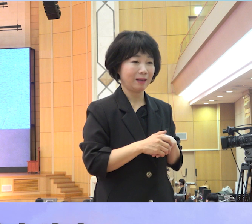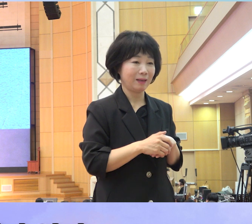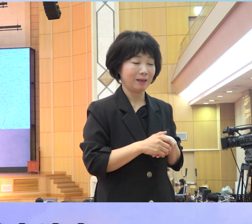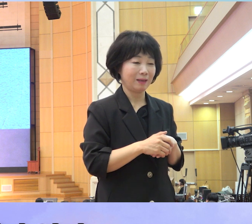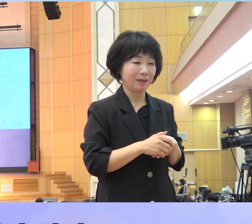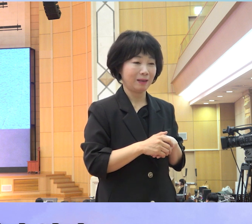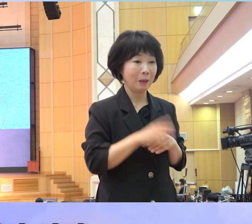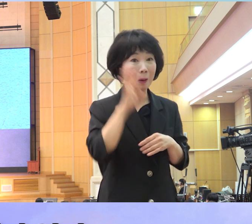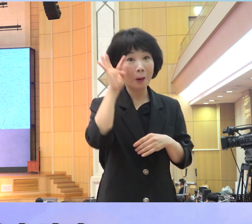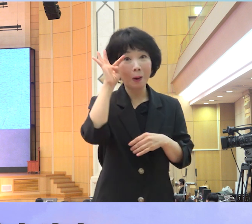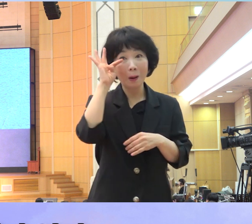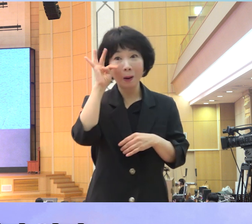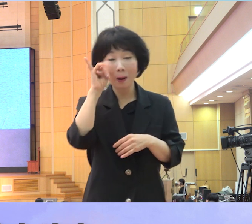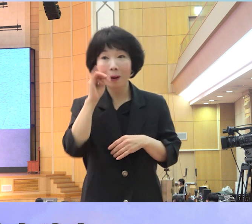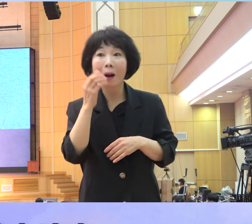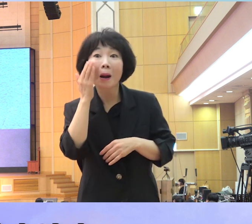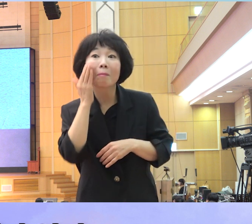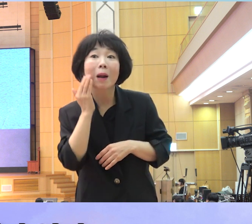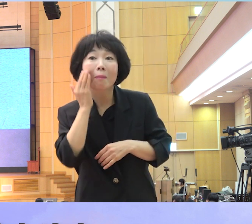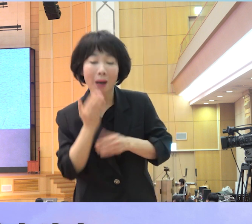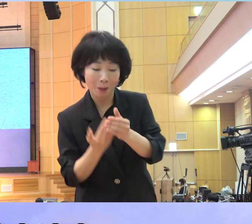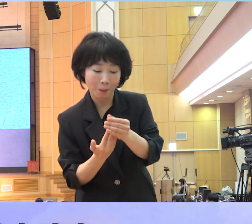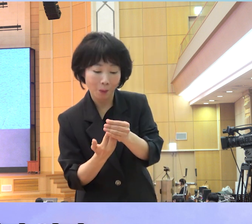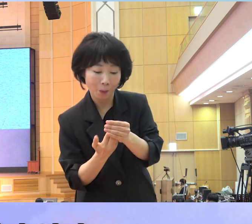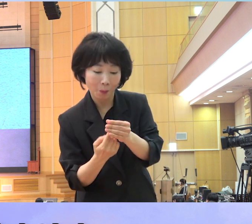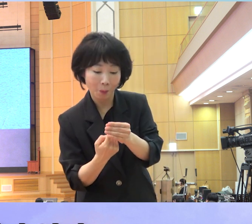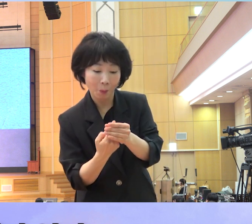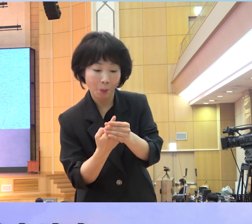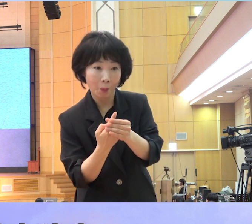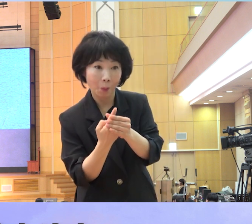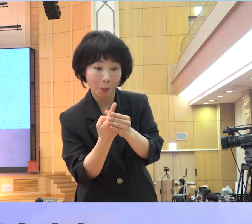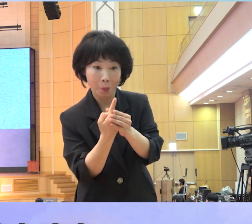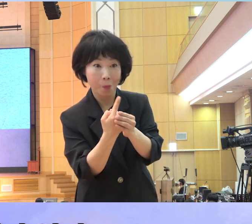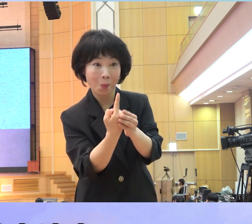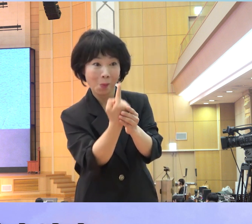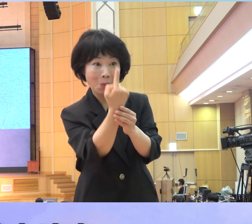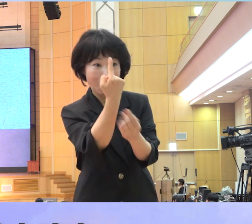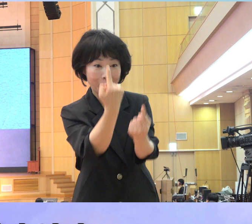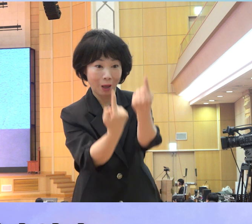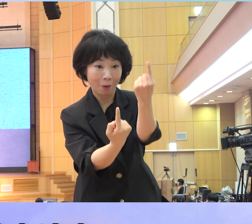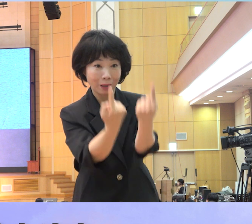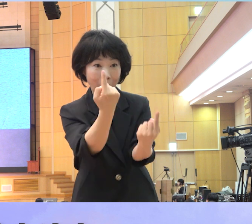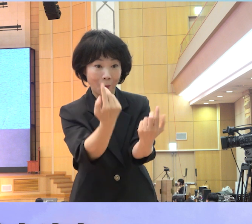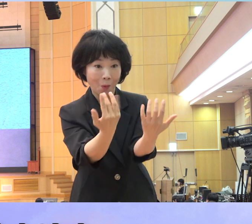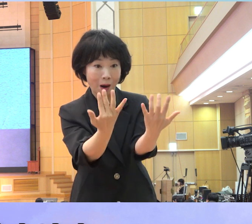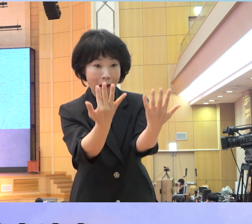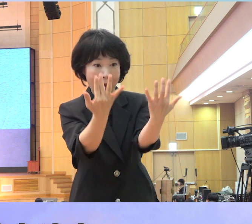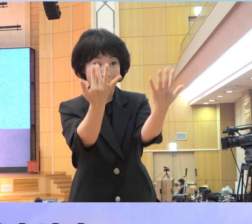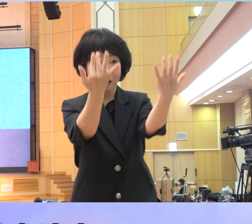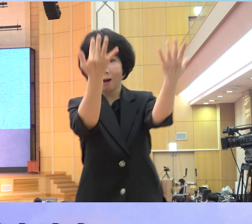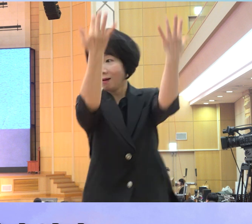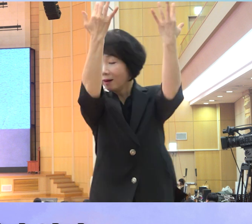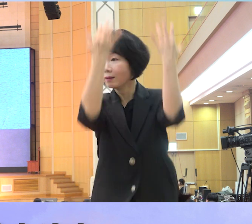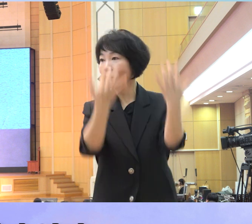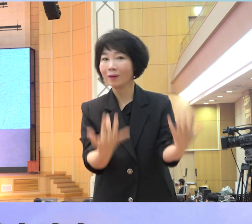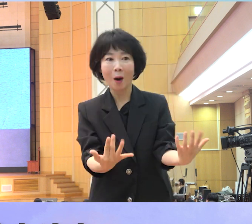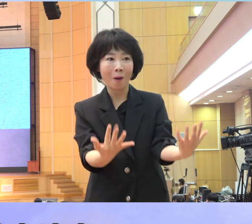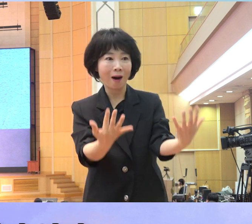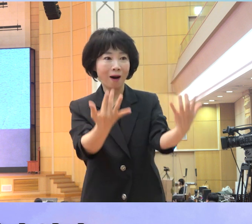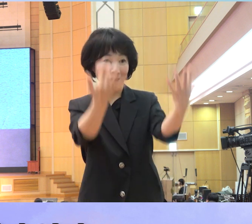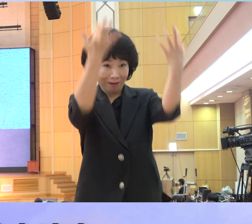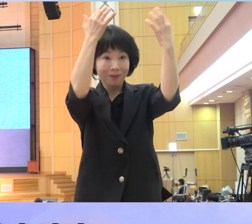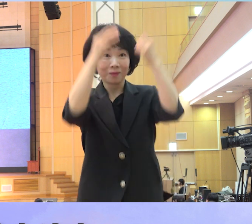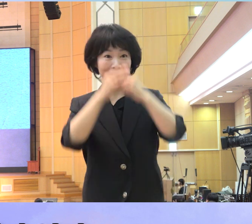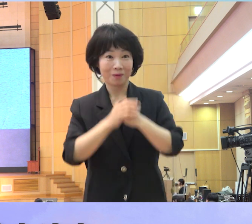그죠? 그 이파리가 2개가 4개가 되고 4개가 8개가 되고 막 이러면서 쑥쑥쑥쑥 자라게 되죠.